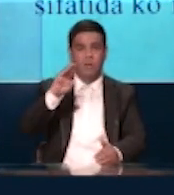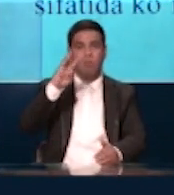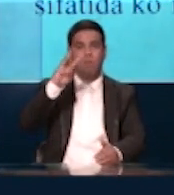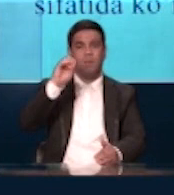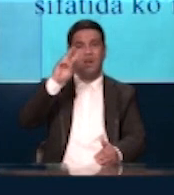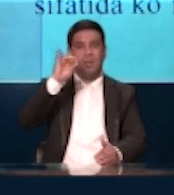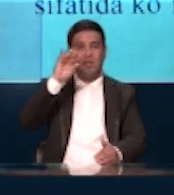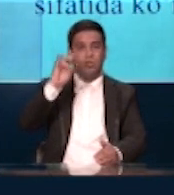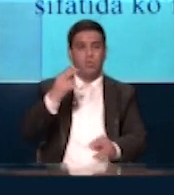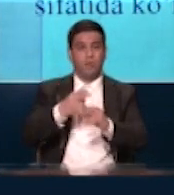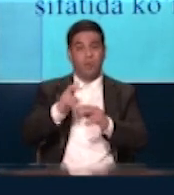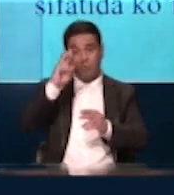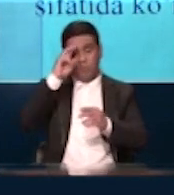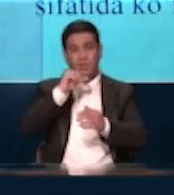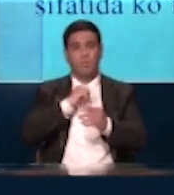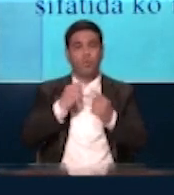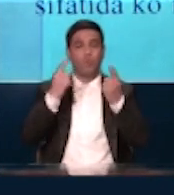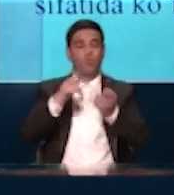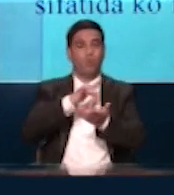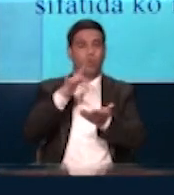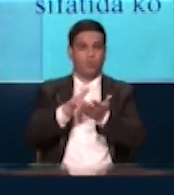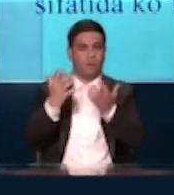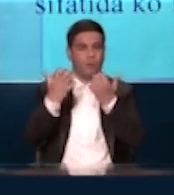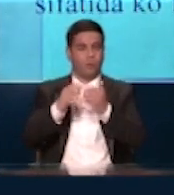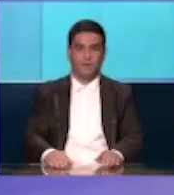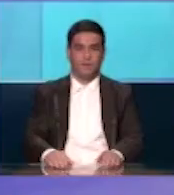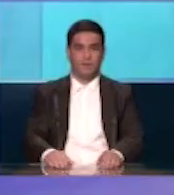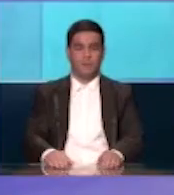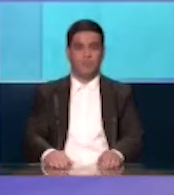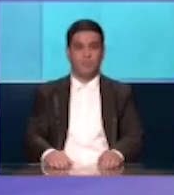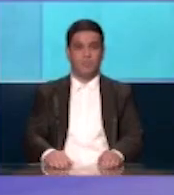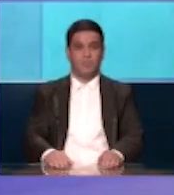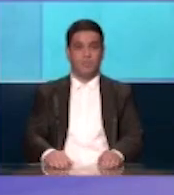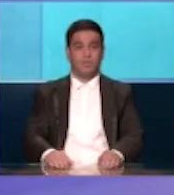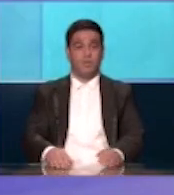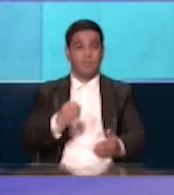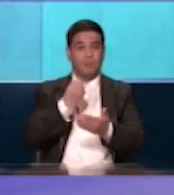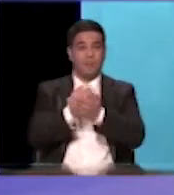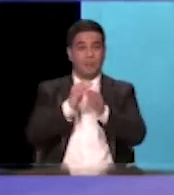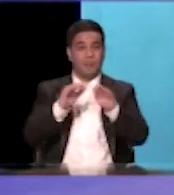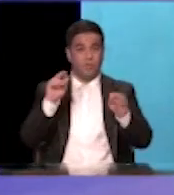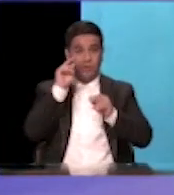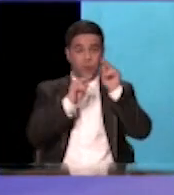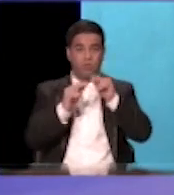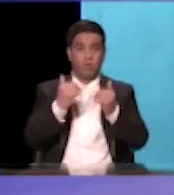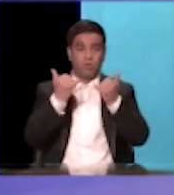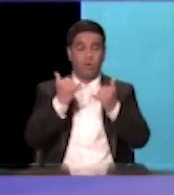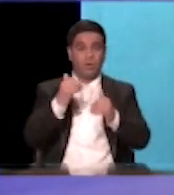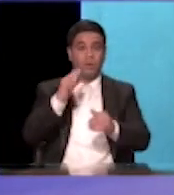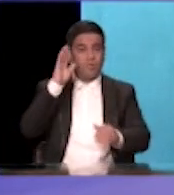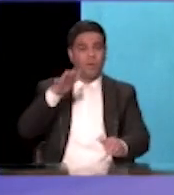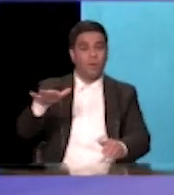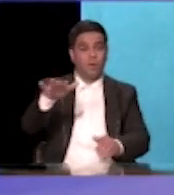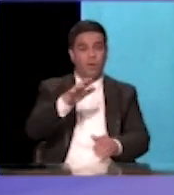shaharlarini davlatning eng yirik iqtisodiy markazlari sifatida ko'rish mumkin. Aziz o'quvchilar, bugungi Okeaniya